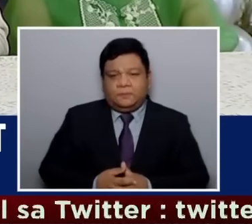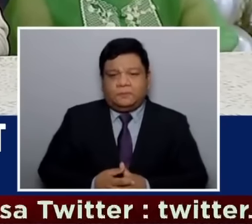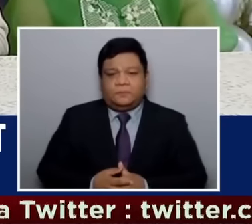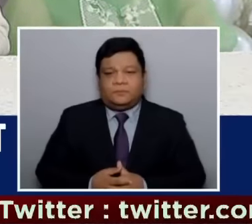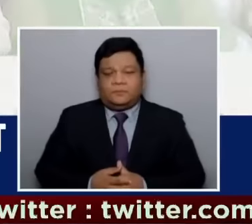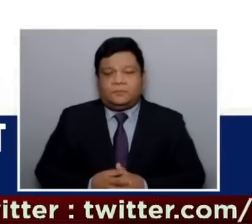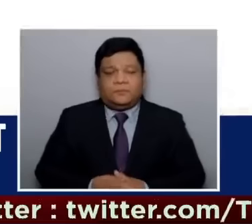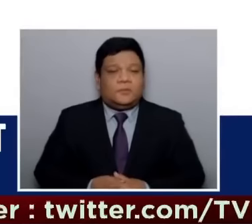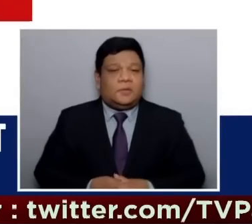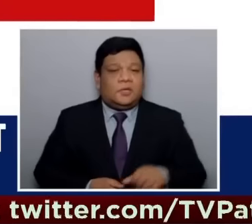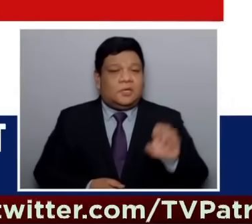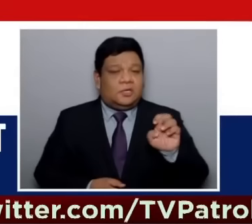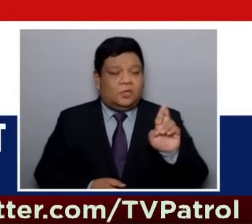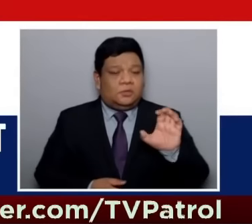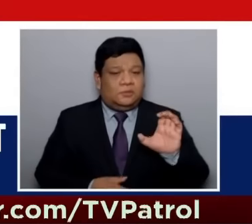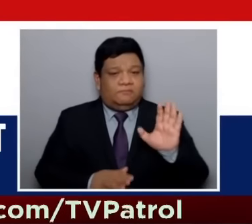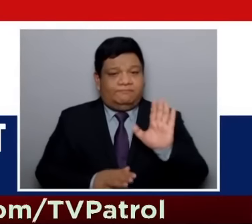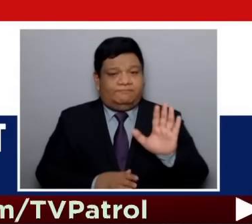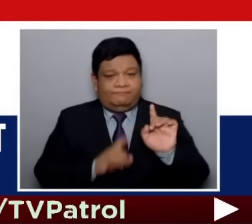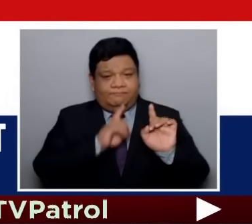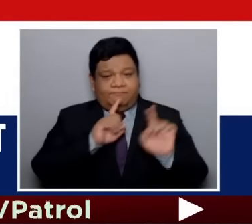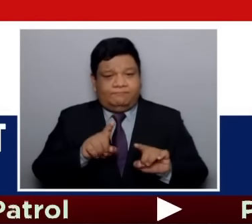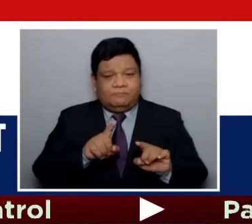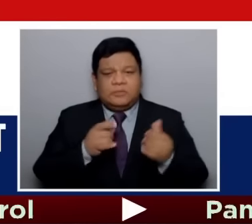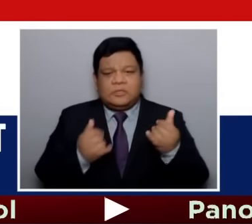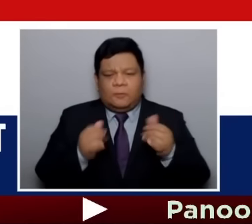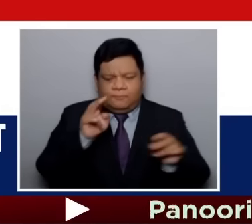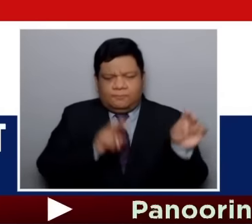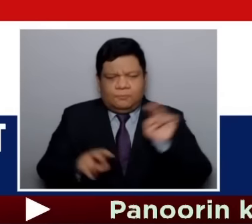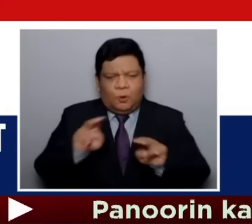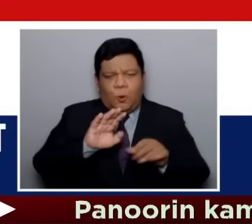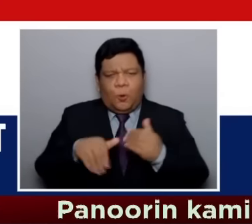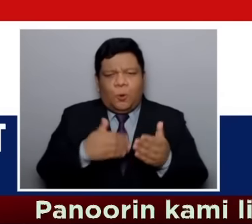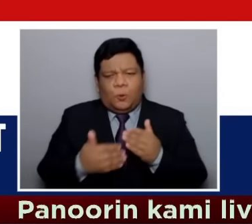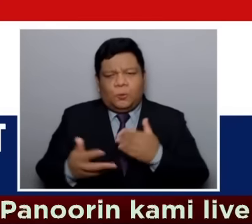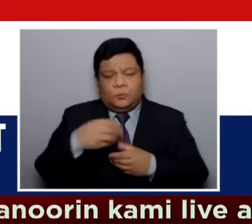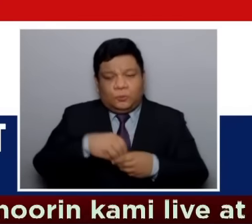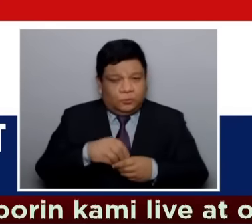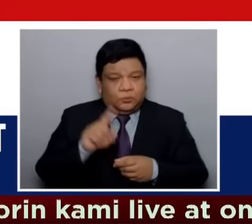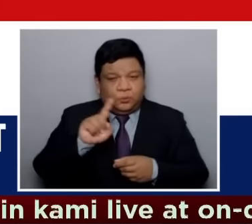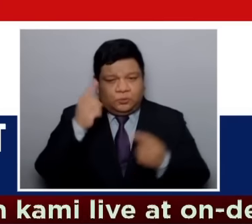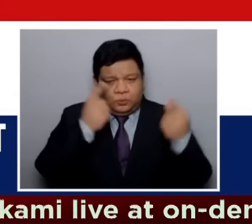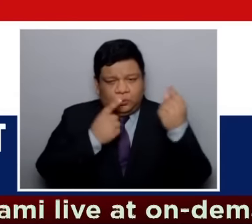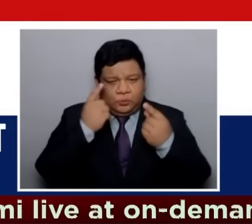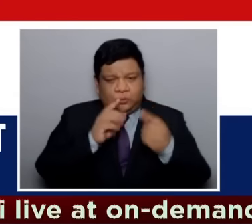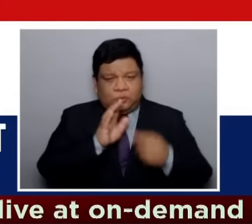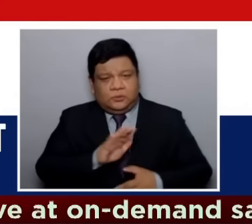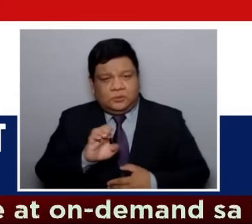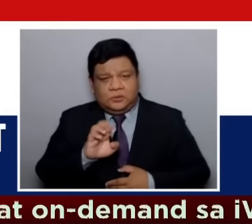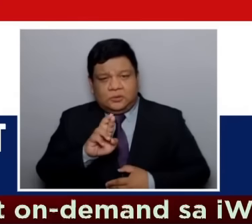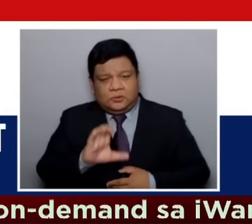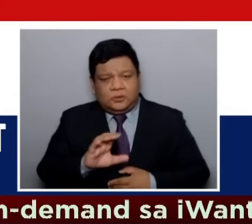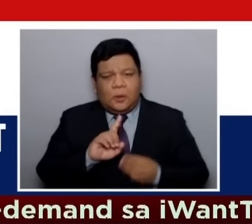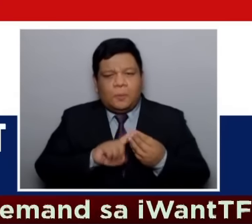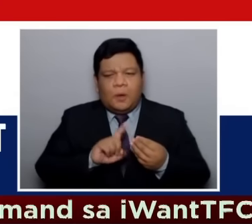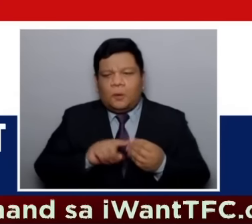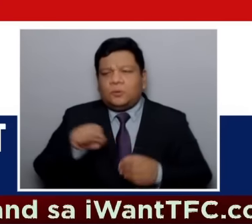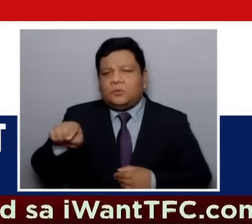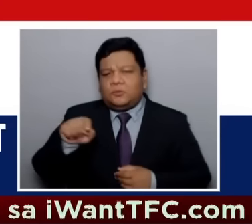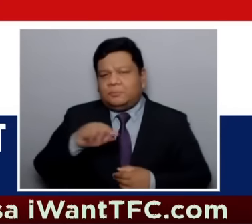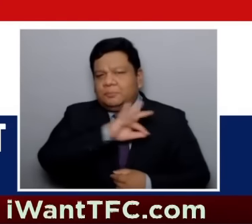ERC, ini-evaluate pa lahat ng posisyon at kasali sa konsiderasyon ng komisyon ang interes ng mga consumers